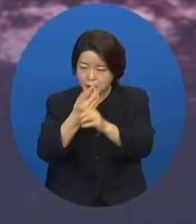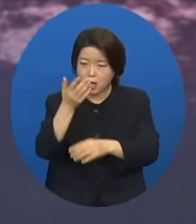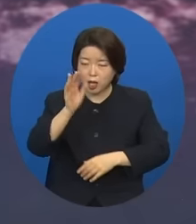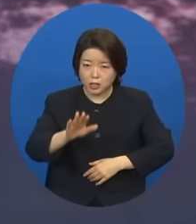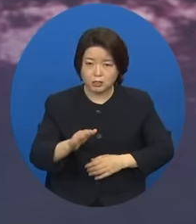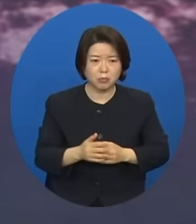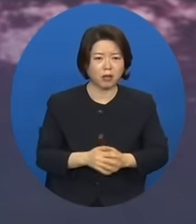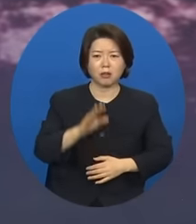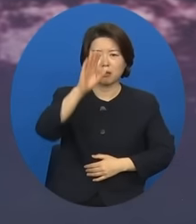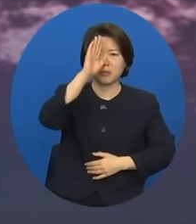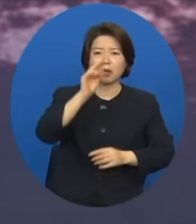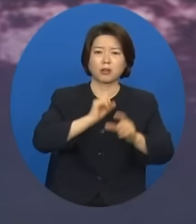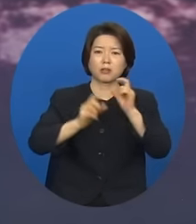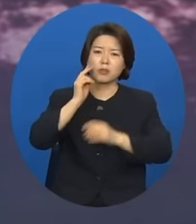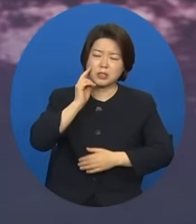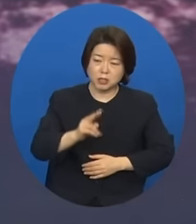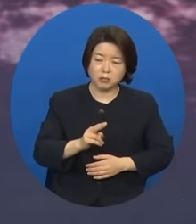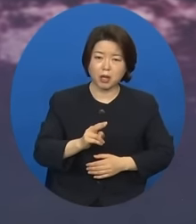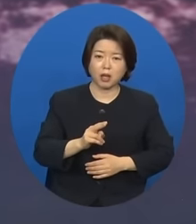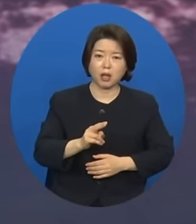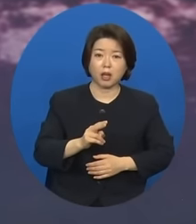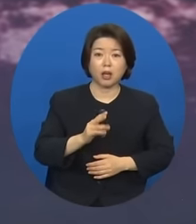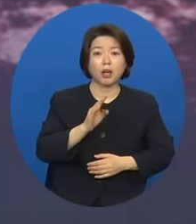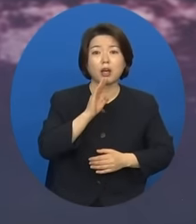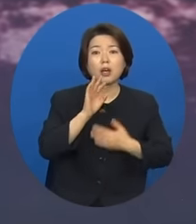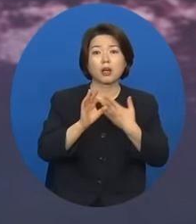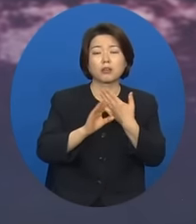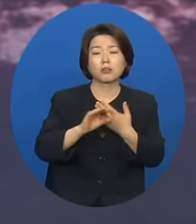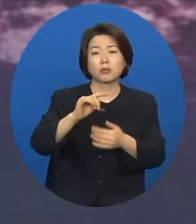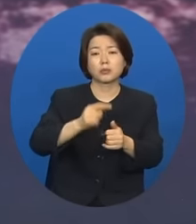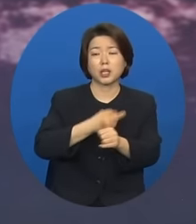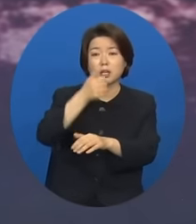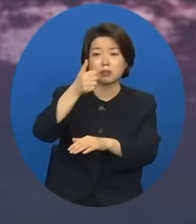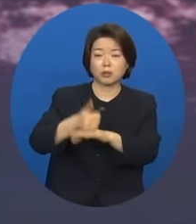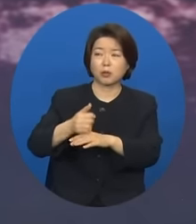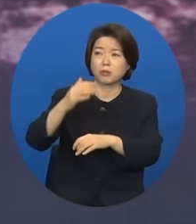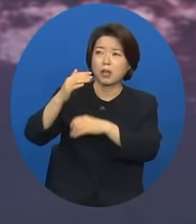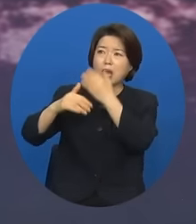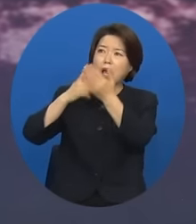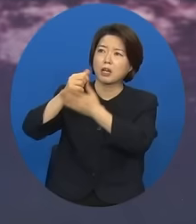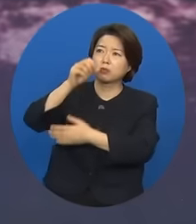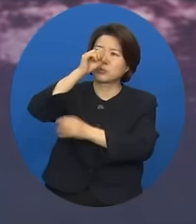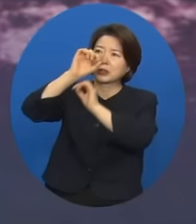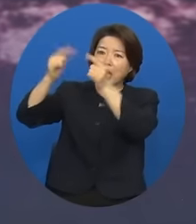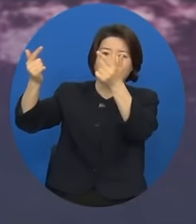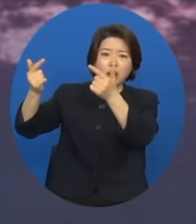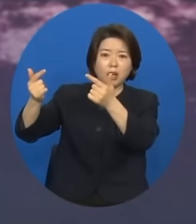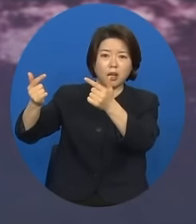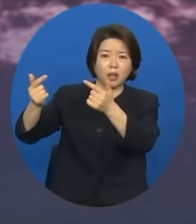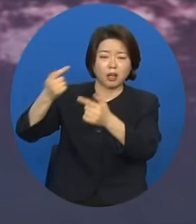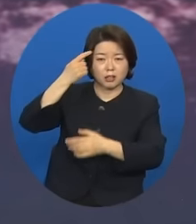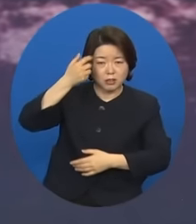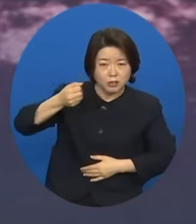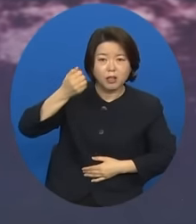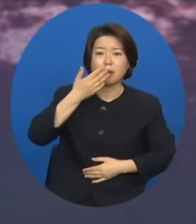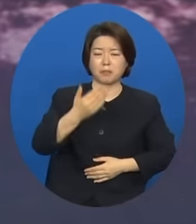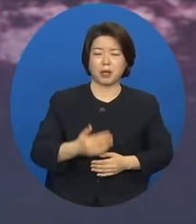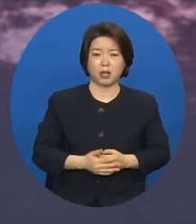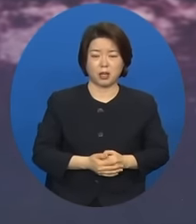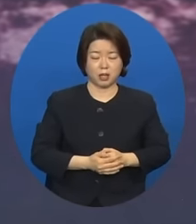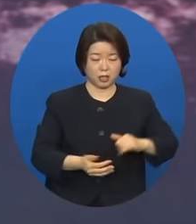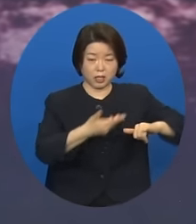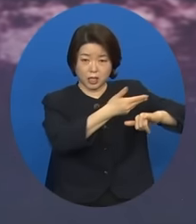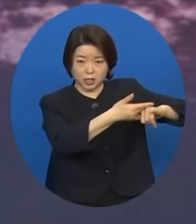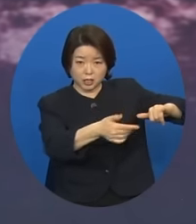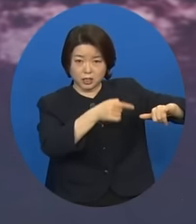악화되었다 하나님은 선하지 않아라고 결론을 내릴 법하다는 거죠 여러분 근데이 혈증 아은 여인의 이야기가이